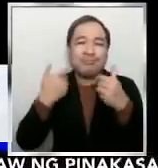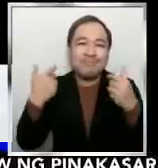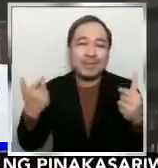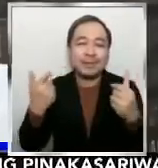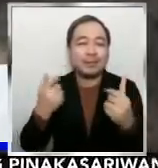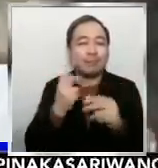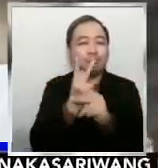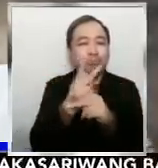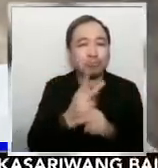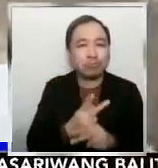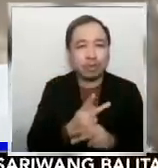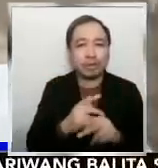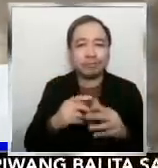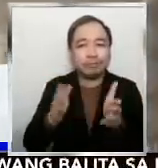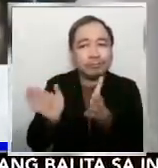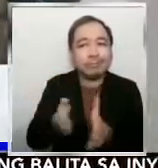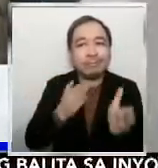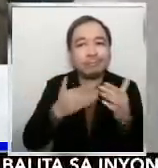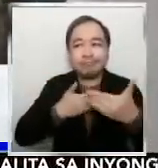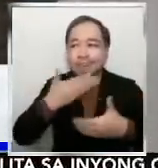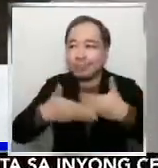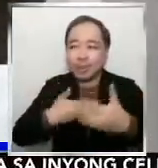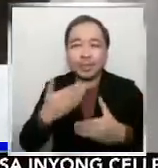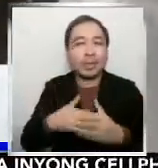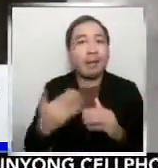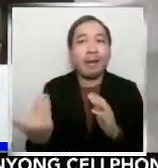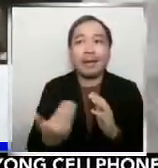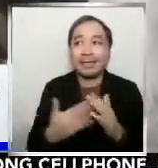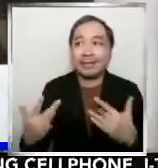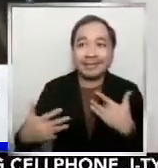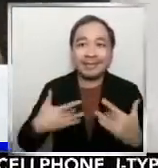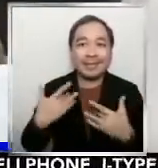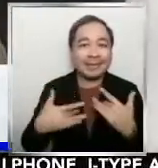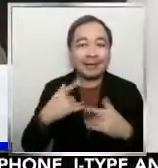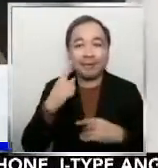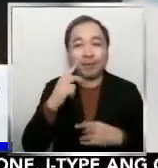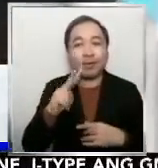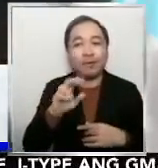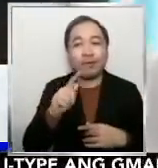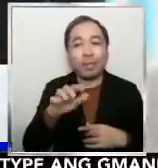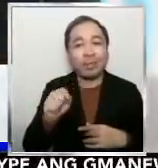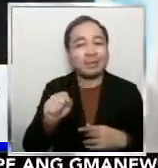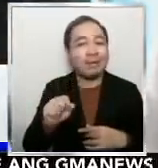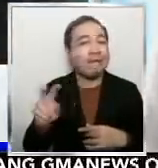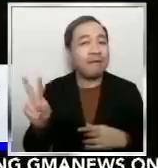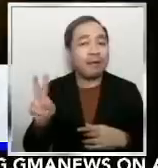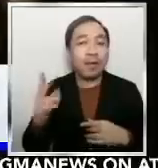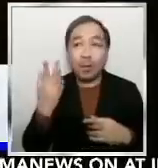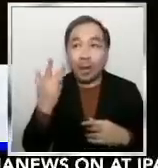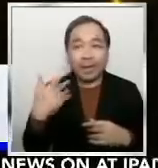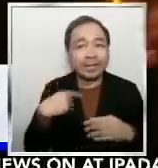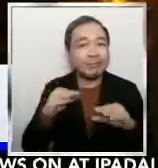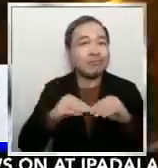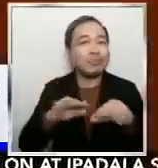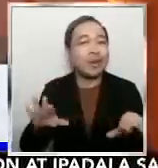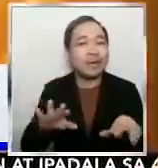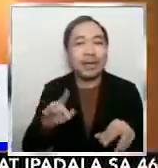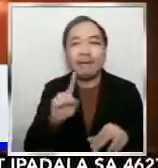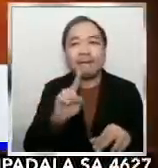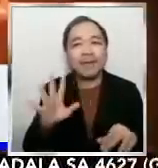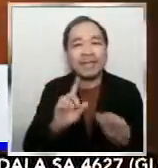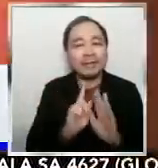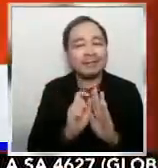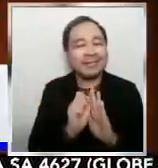Muling sumiklab ang excitement ng Voltes 5 fans dahil sa bagong 15-second teaser ng highly anticipated